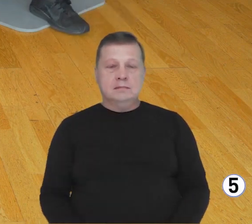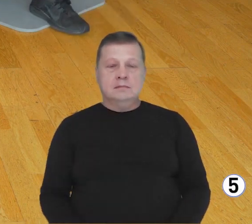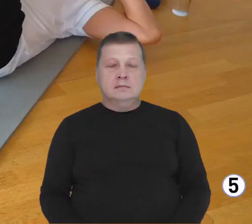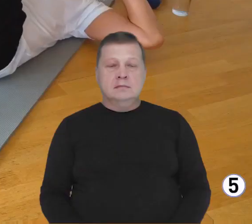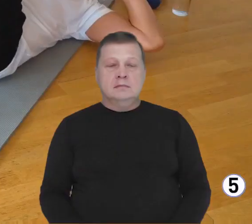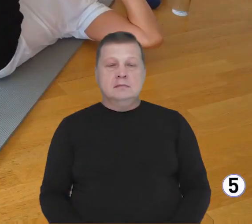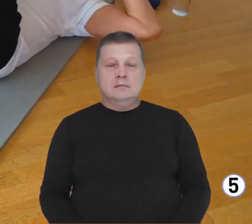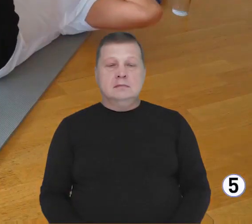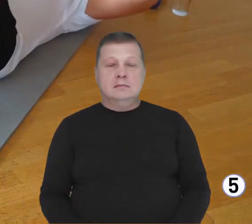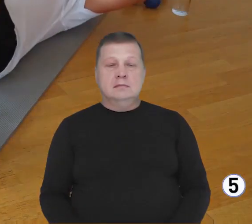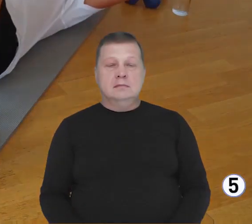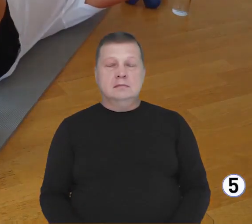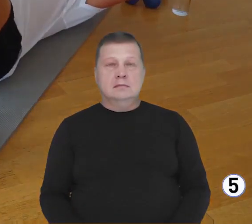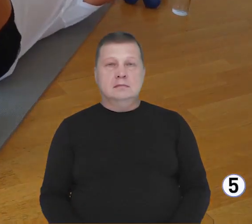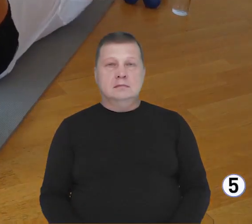Dobrze.